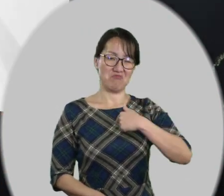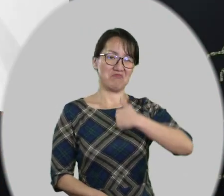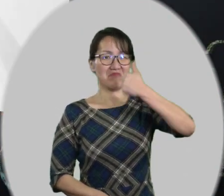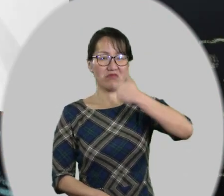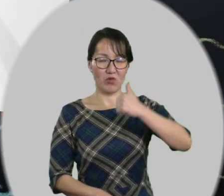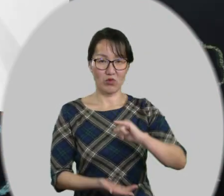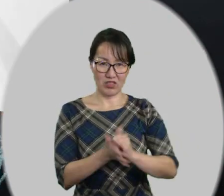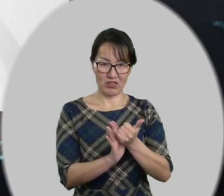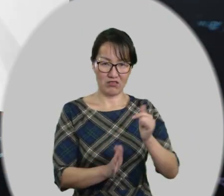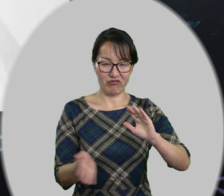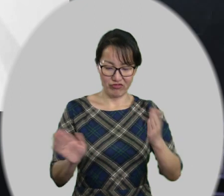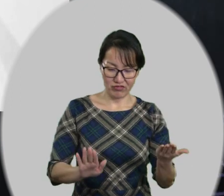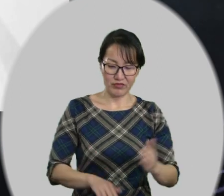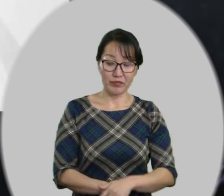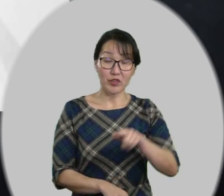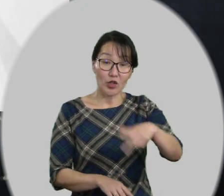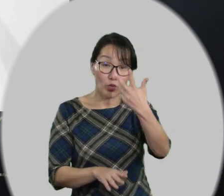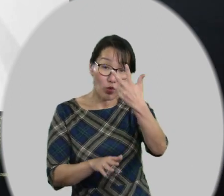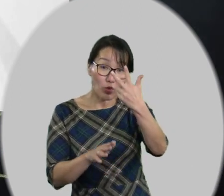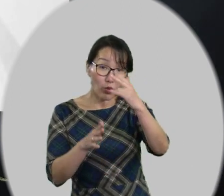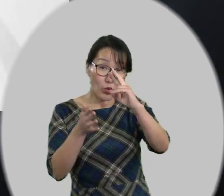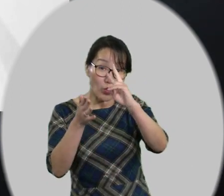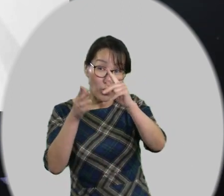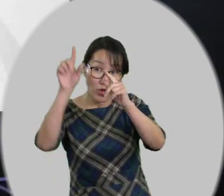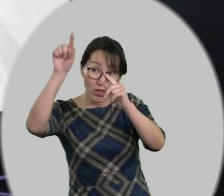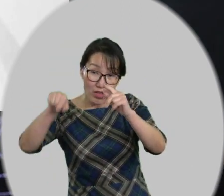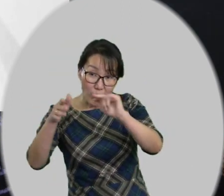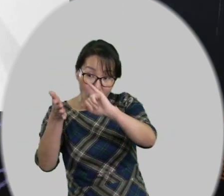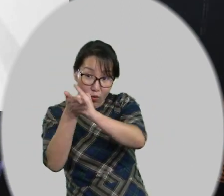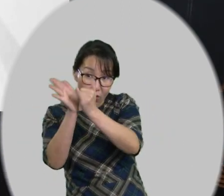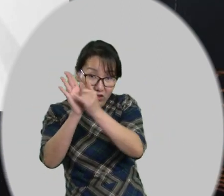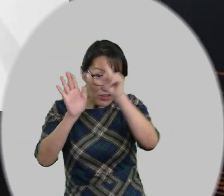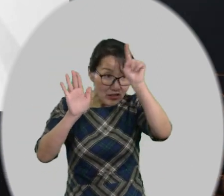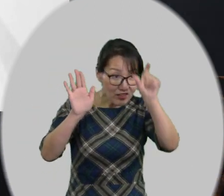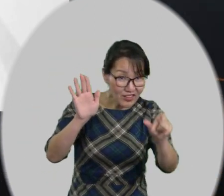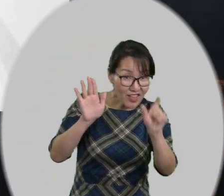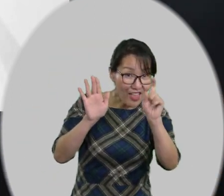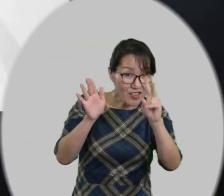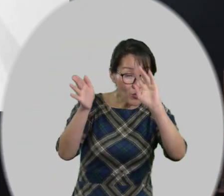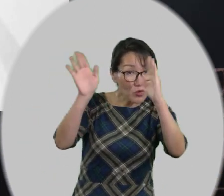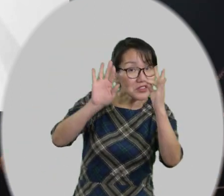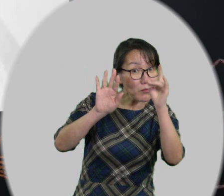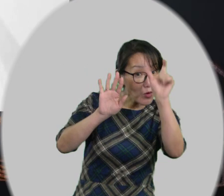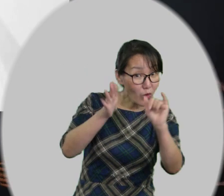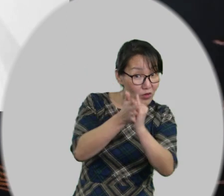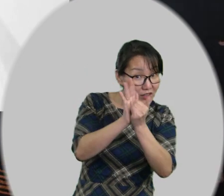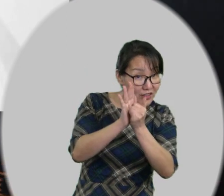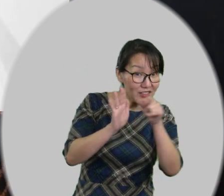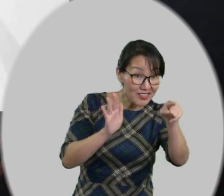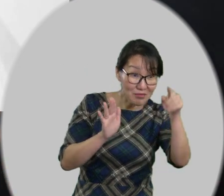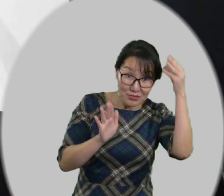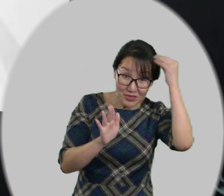За, одоо тэгвэл энэ гурван хэл зүгийнхэн утгыг бид нар мэддэг болчихсон учраас өгүүлбэр зохиоход бол төвөггүй байх